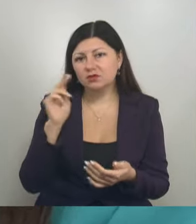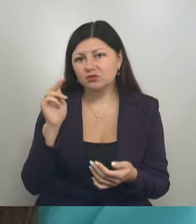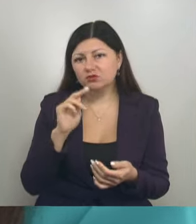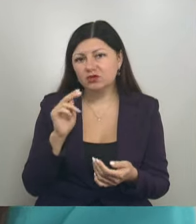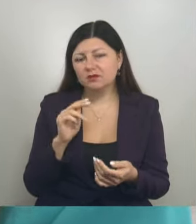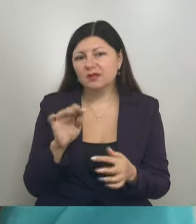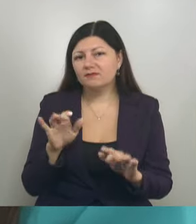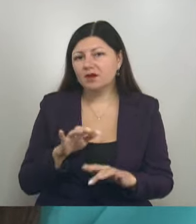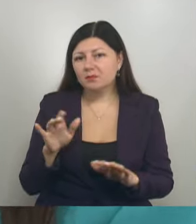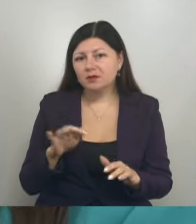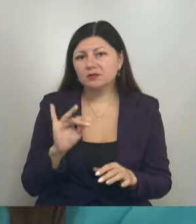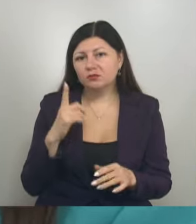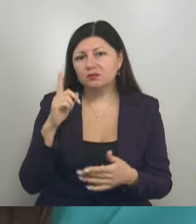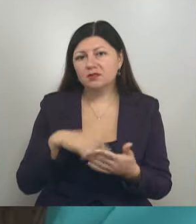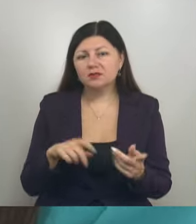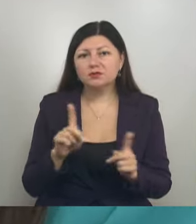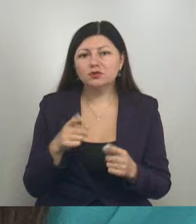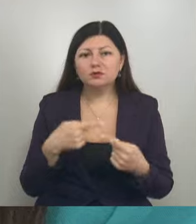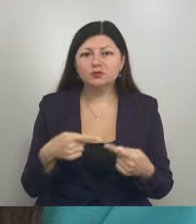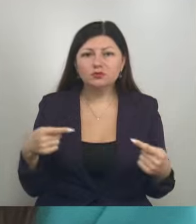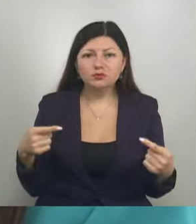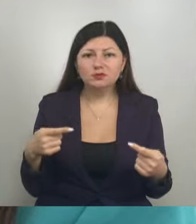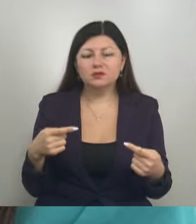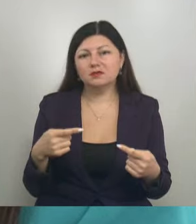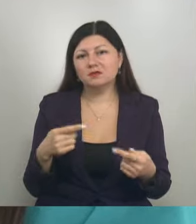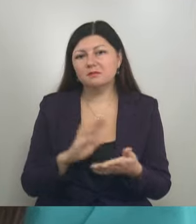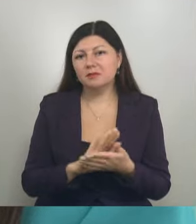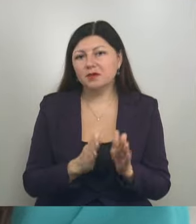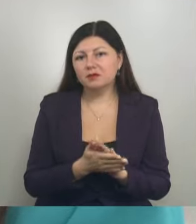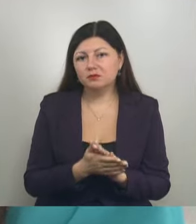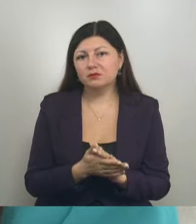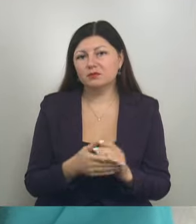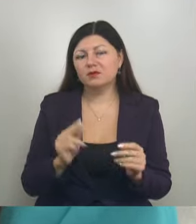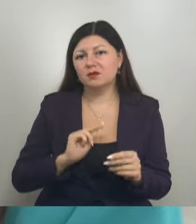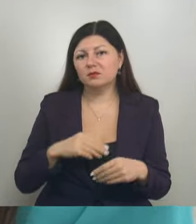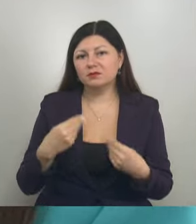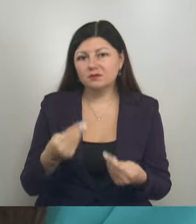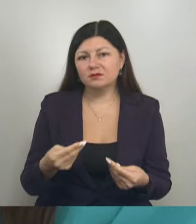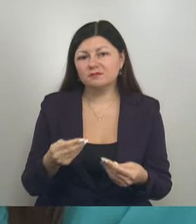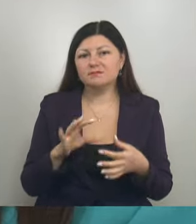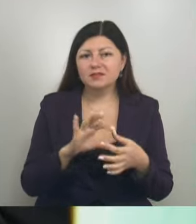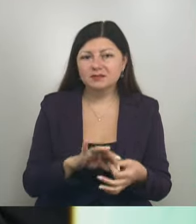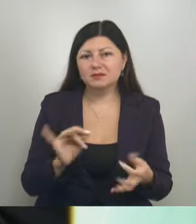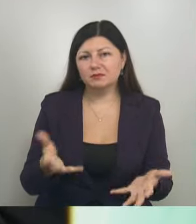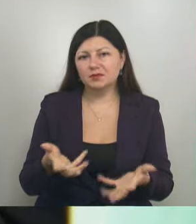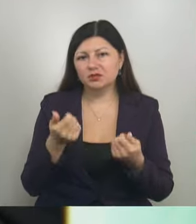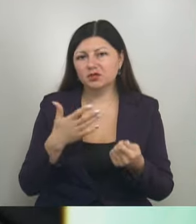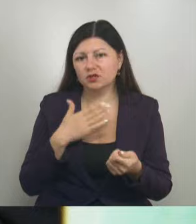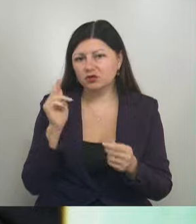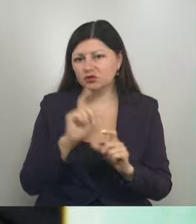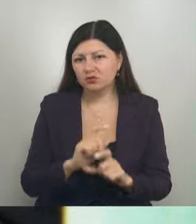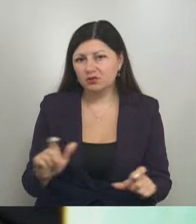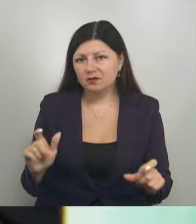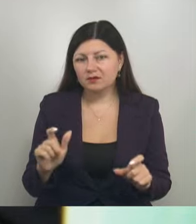информатику. И надеемся, что и другие партнеры-работодатели присоединятся и поддержат наших школьников. Руководители